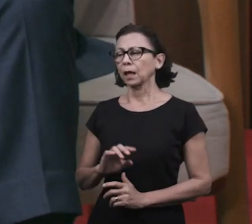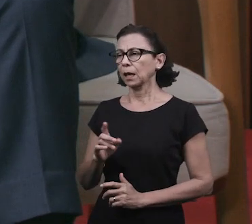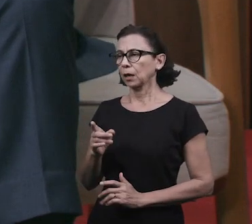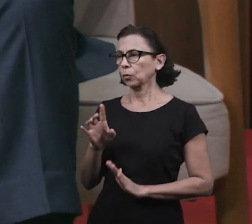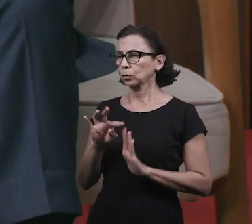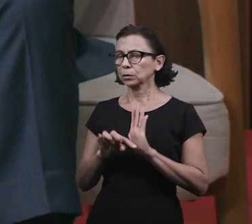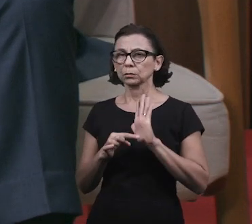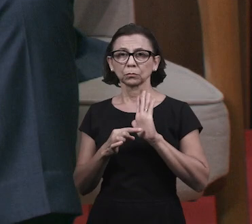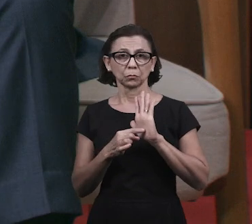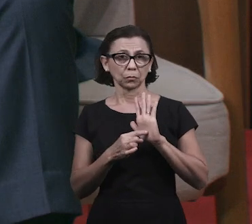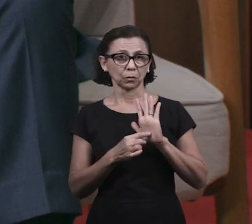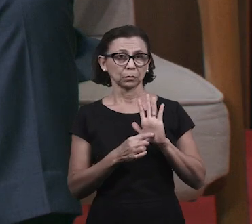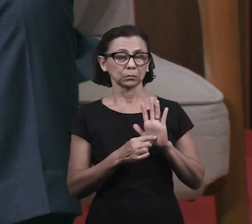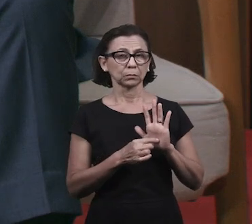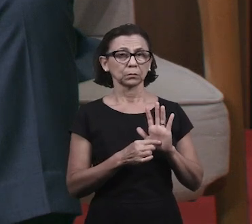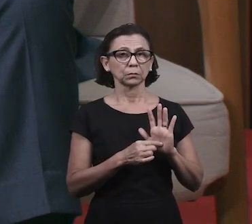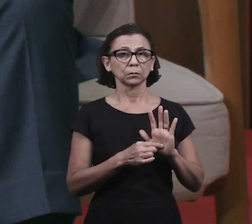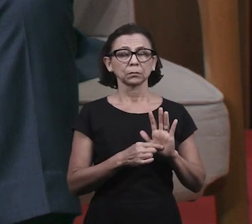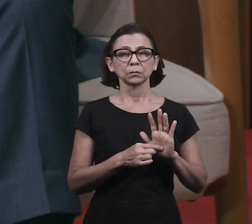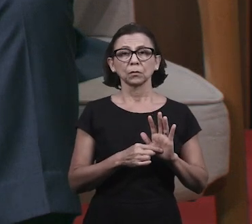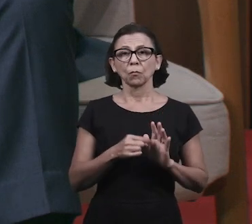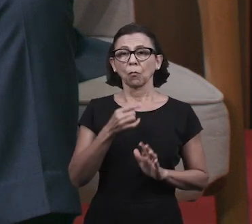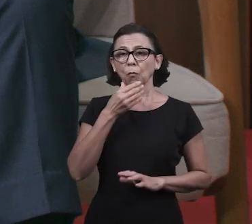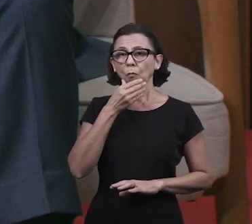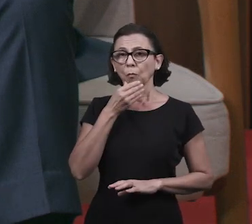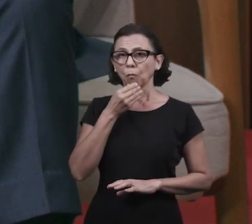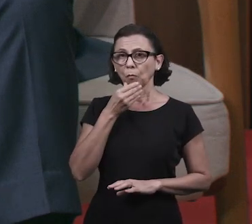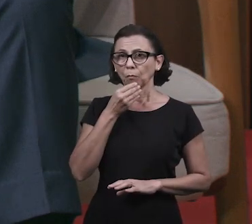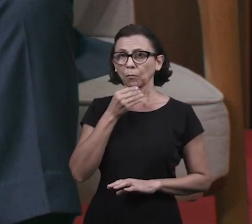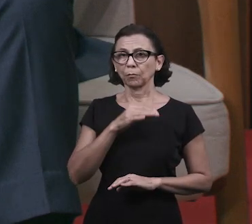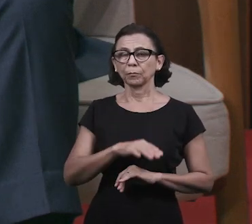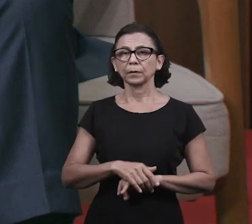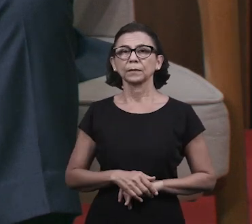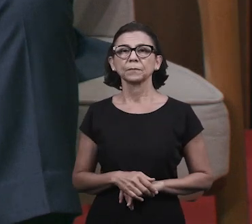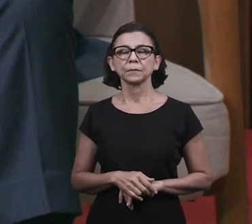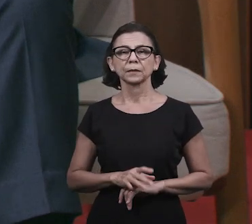permettez, le texte dit, un certain homme a fait